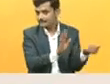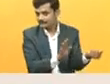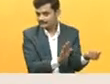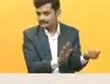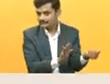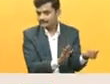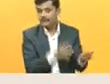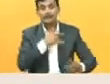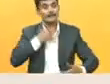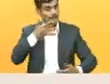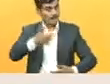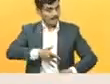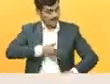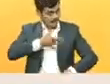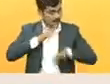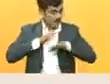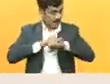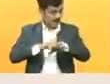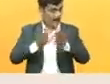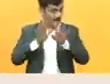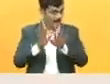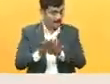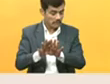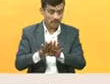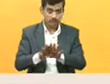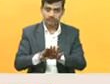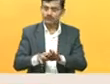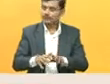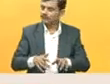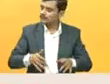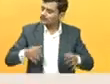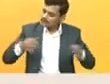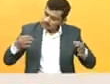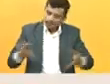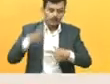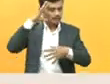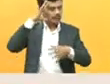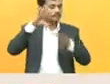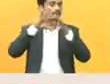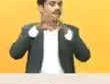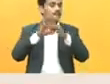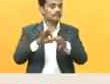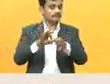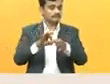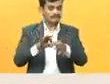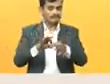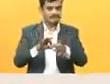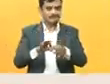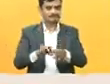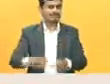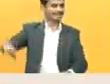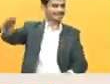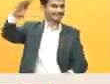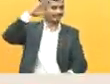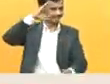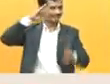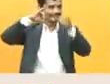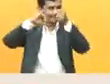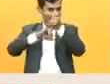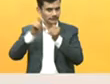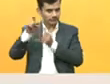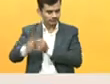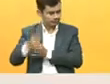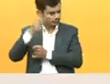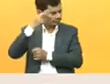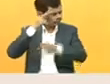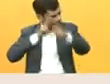वो अनुभव मेरे लिए बहुत ही विशेष रहा। सुभाष बाबू एक विजनरी